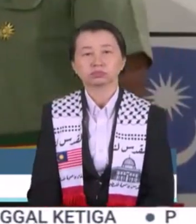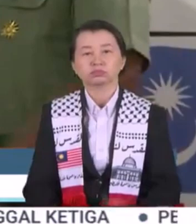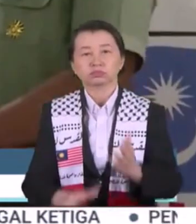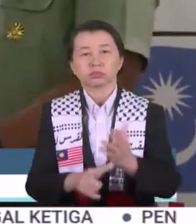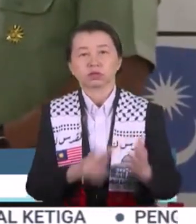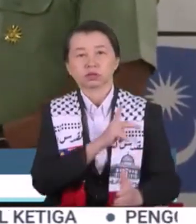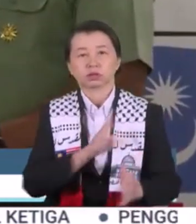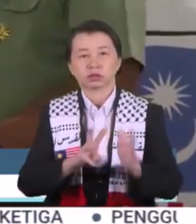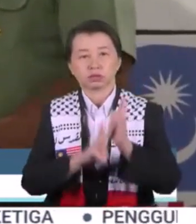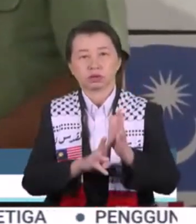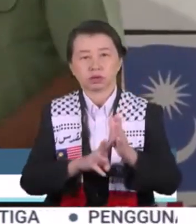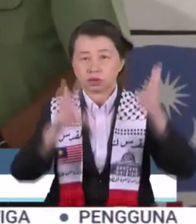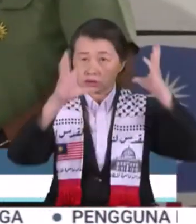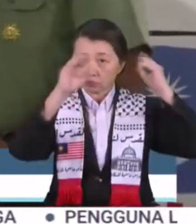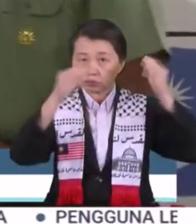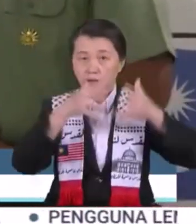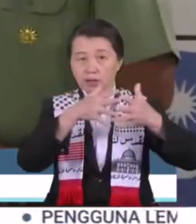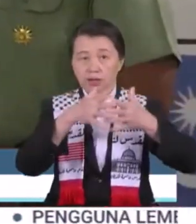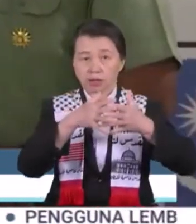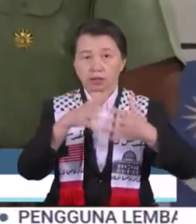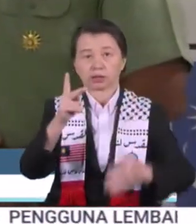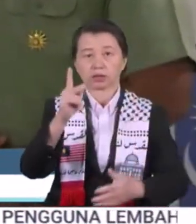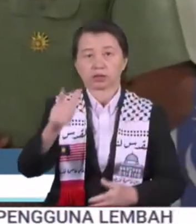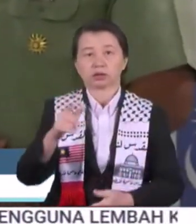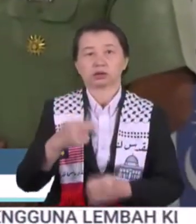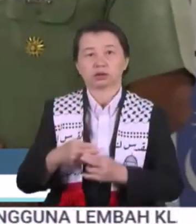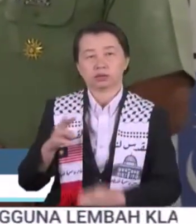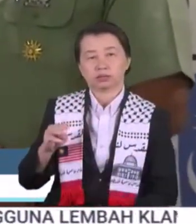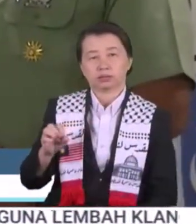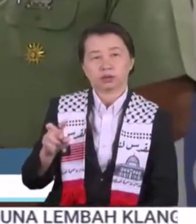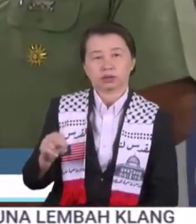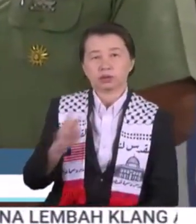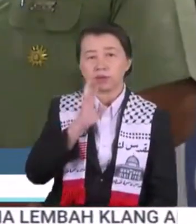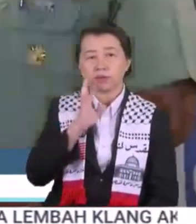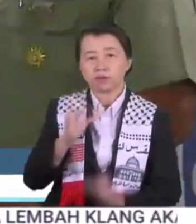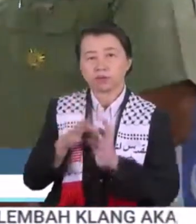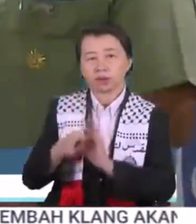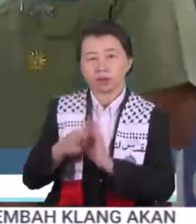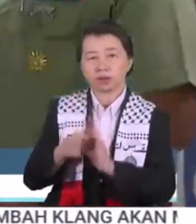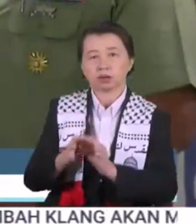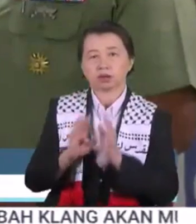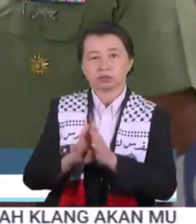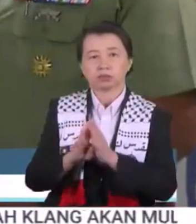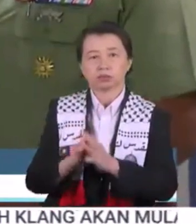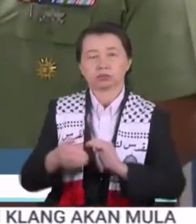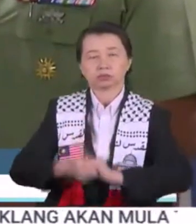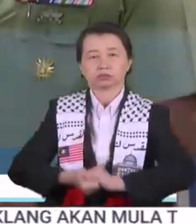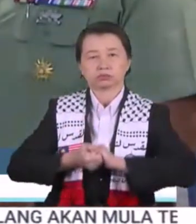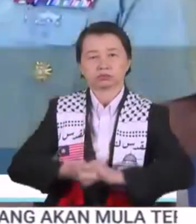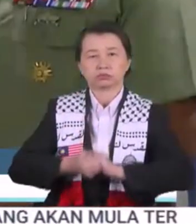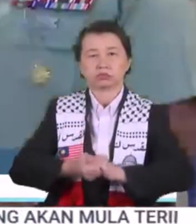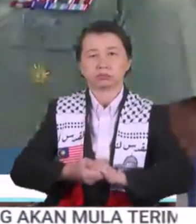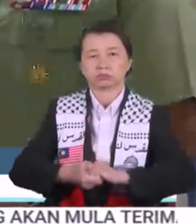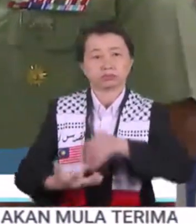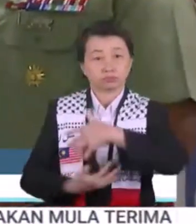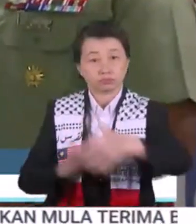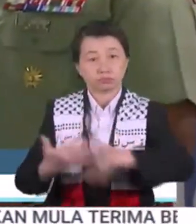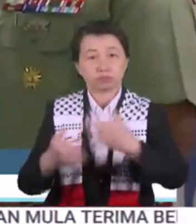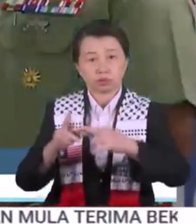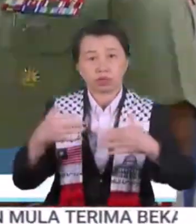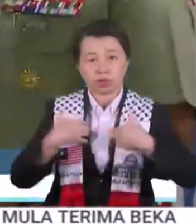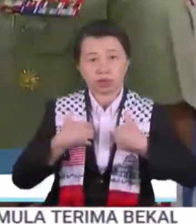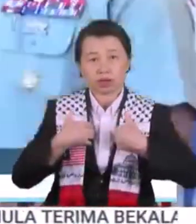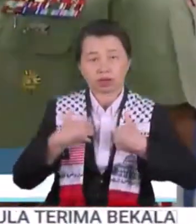Timbalan Ketua Perwakilan Kedutaan Amerika Syarikat di Kuala Lumpur, Manu Bala, berkata kerjasama tersebut merupakan bukti kukuh hubungan bilateral yang